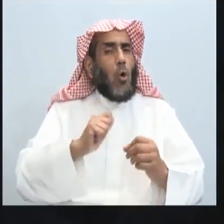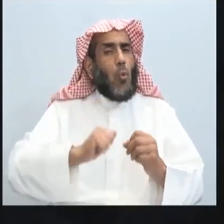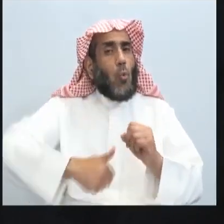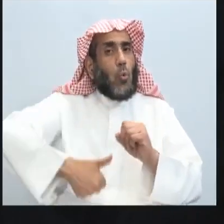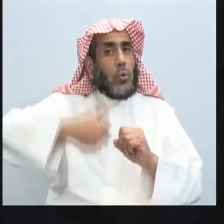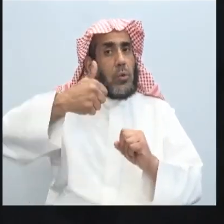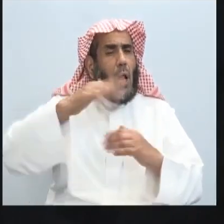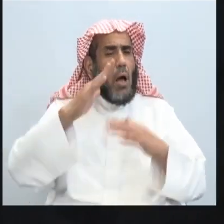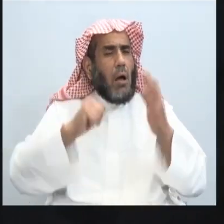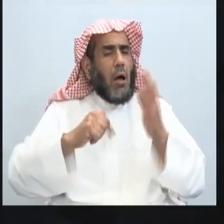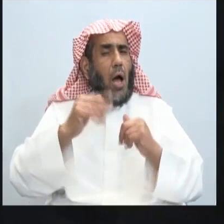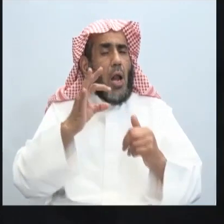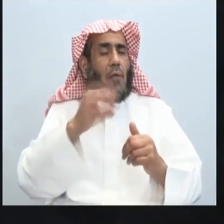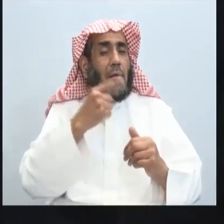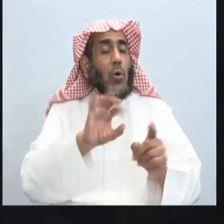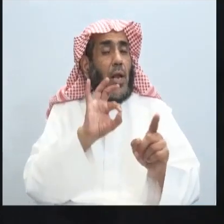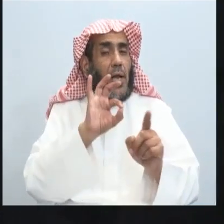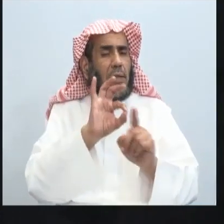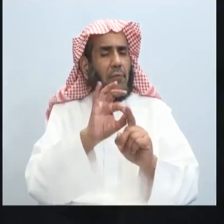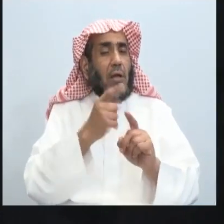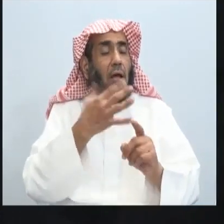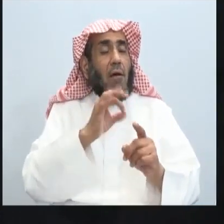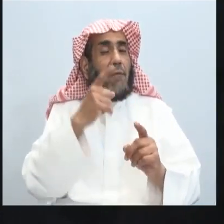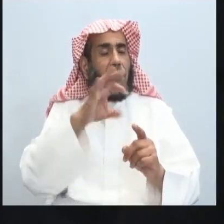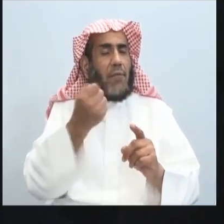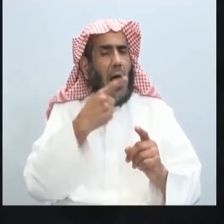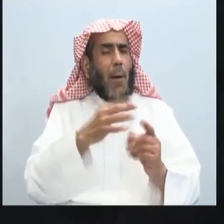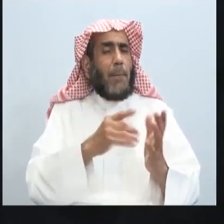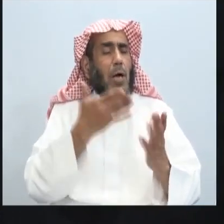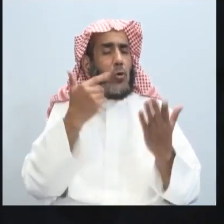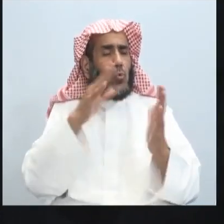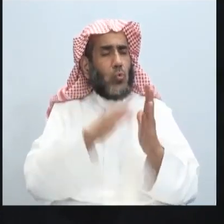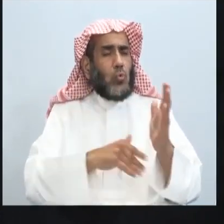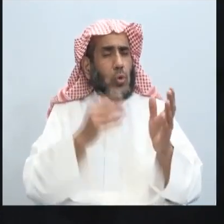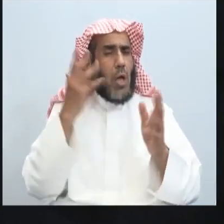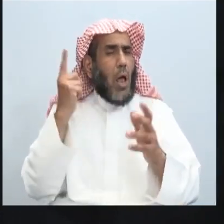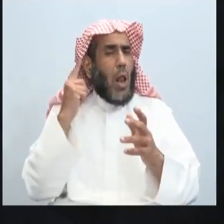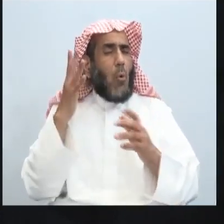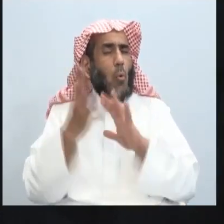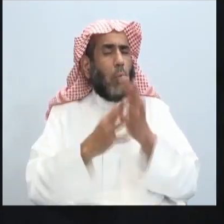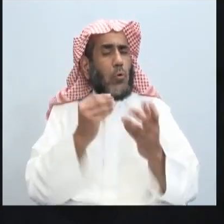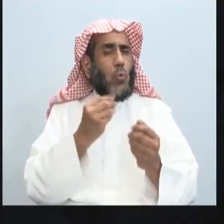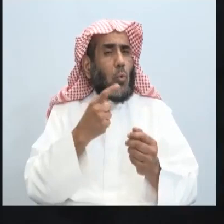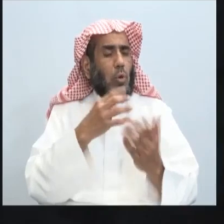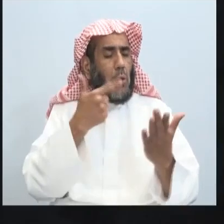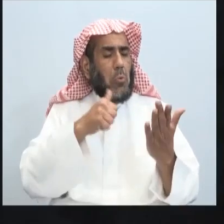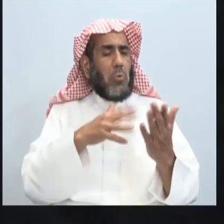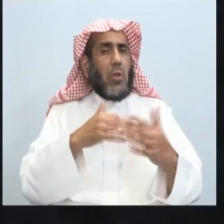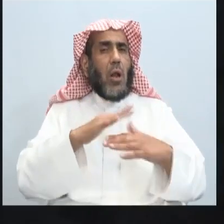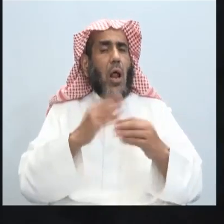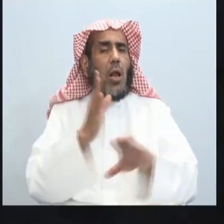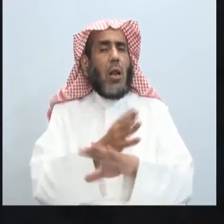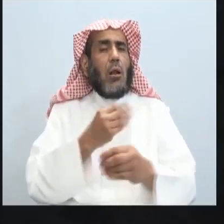على على الفهم وهذا هو الهدف من من ذلك وهو فهم النصوص المقروءه وال المسموعه وه تذوقه ونقده ايضا تمثل القيم